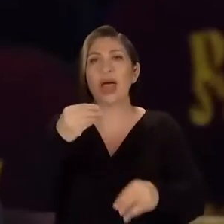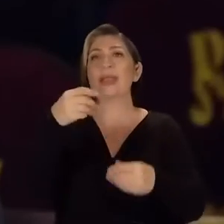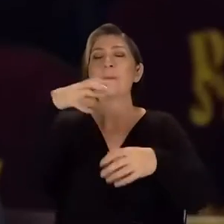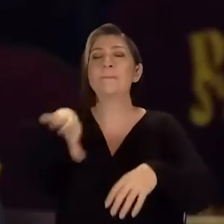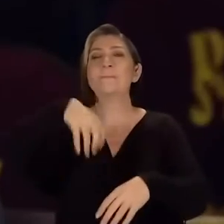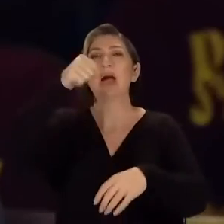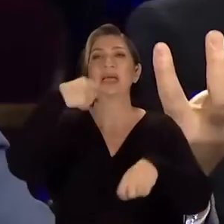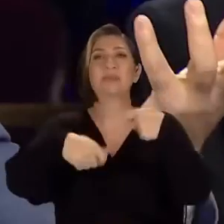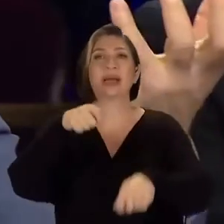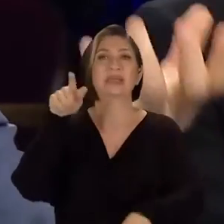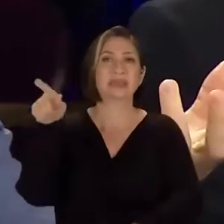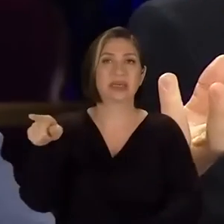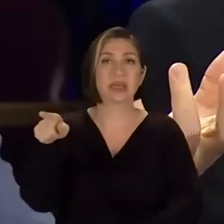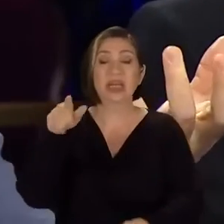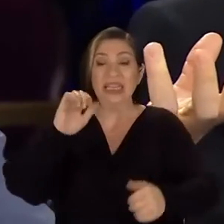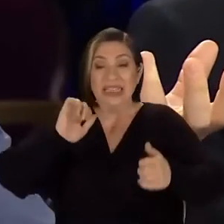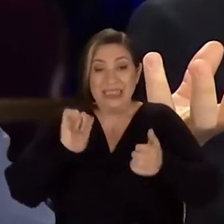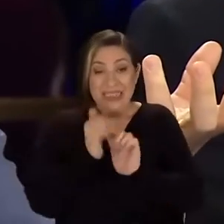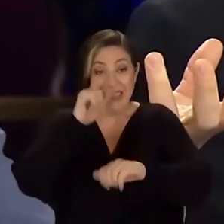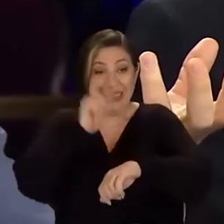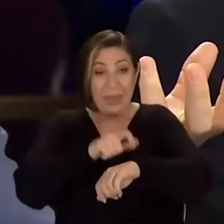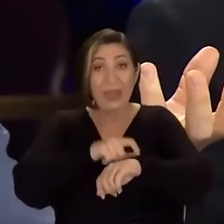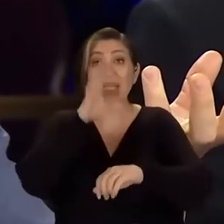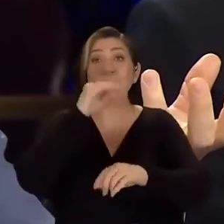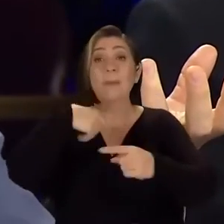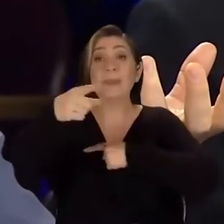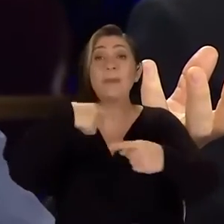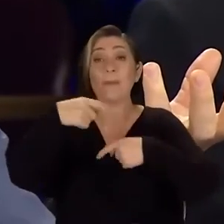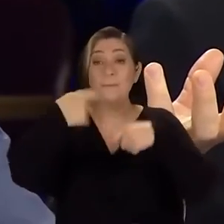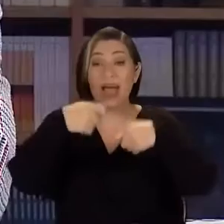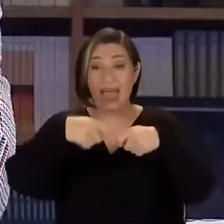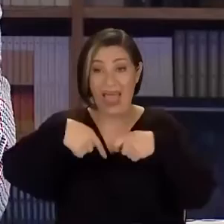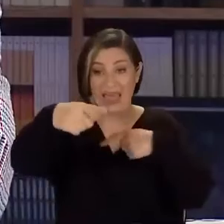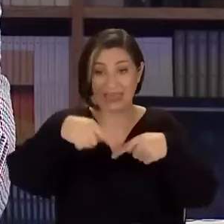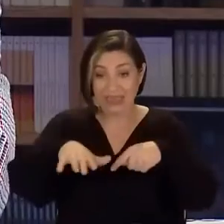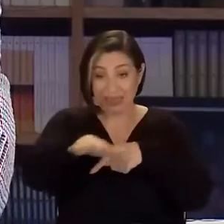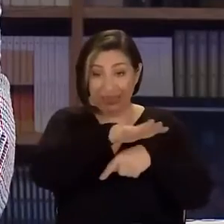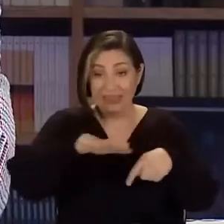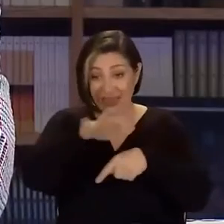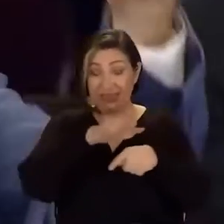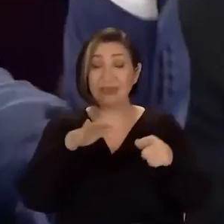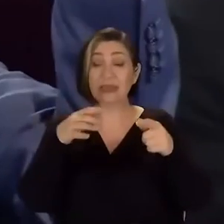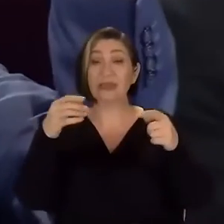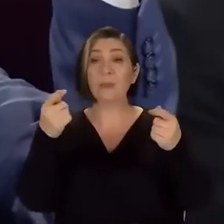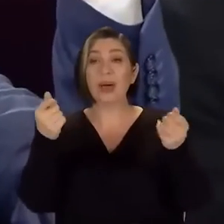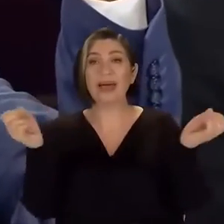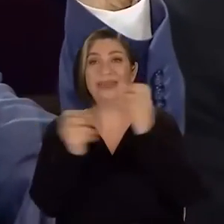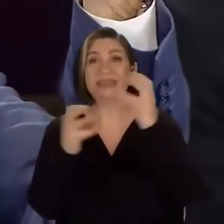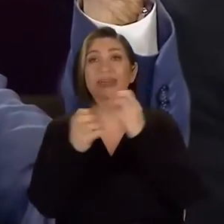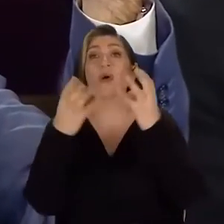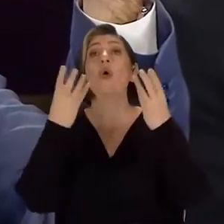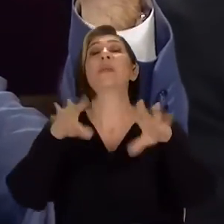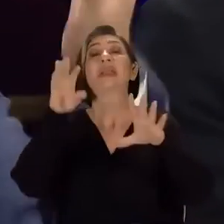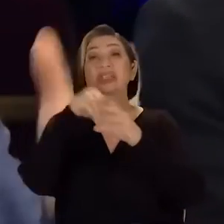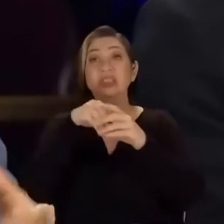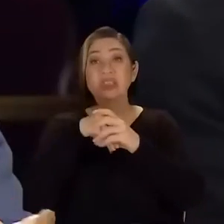Bankası. Dolayısıyla kriz döneminde kimse birbirine bankalar arası piyasada rezerv sağlamadığı için rezervleri şişirmek